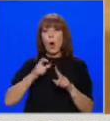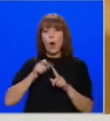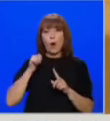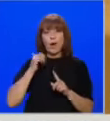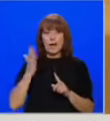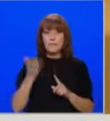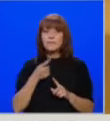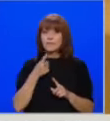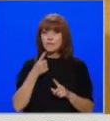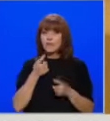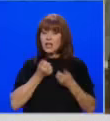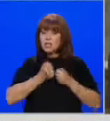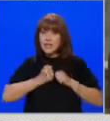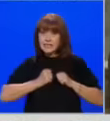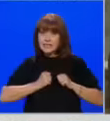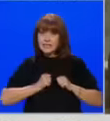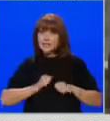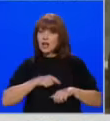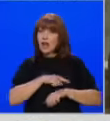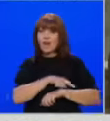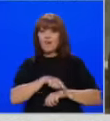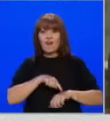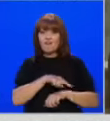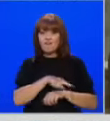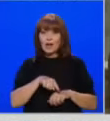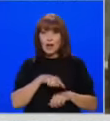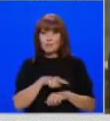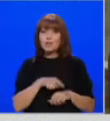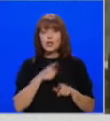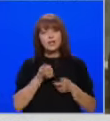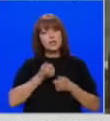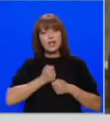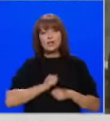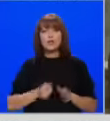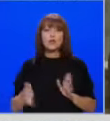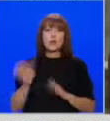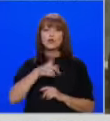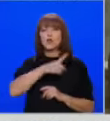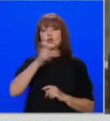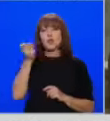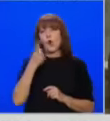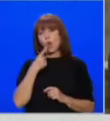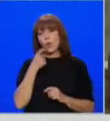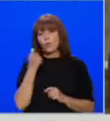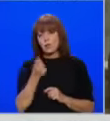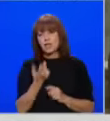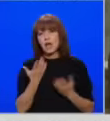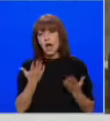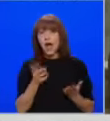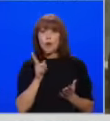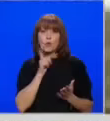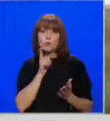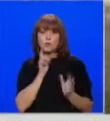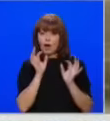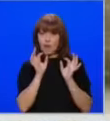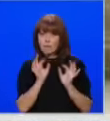във времето толкова, колкото са издържали? Ще издържи и повече. Тези павета ще издържат още 100 години, ако се отнася човек